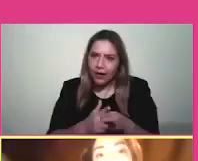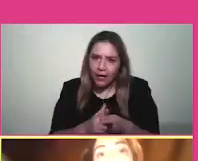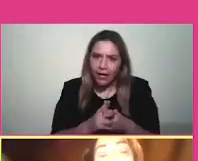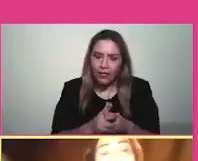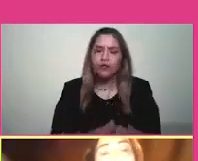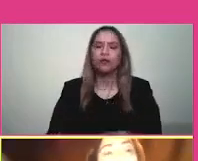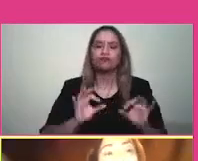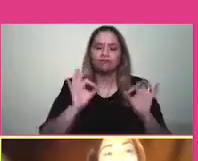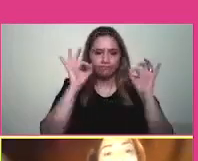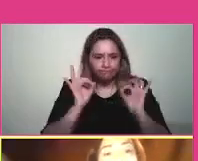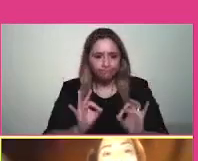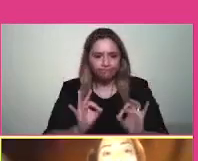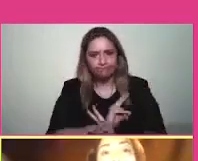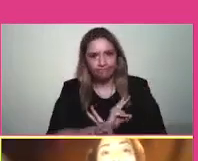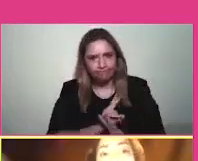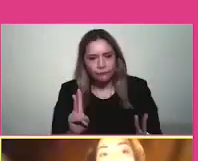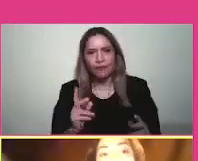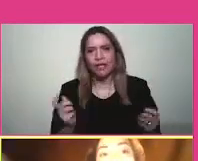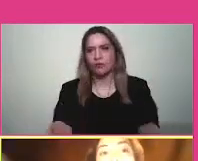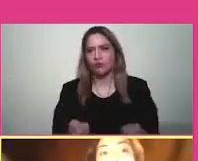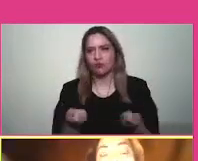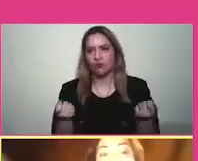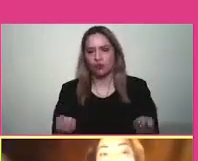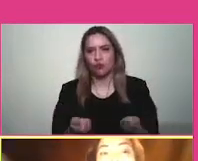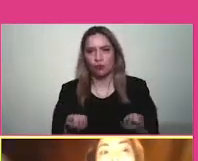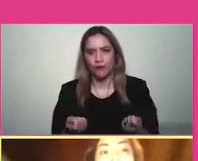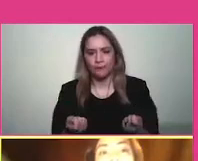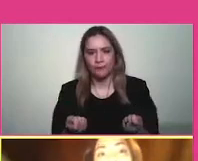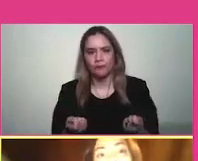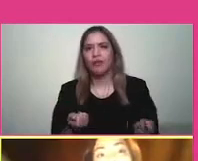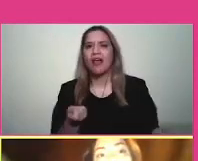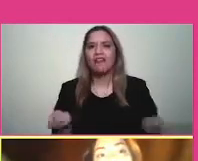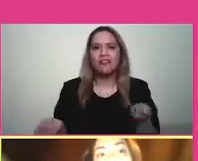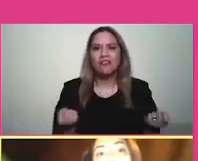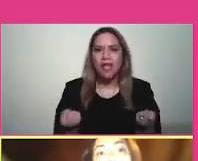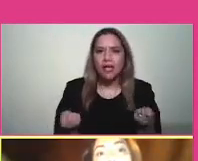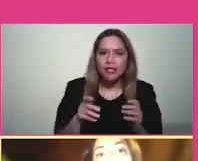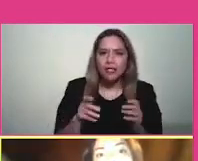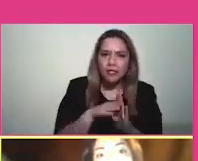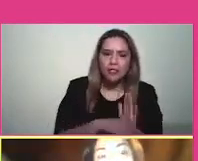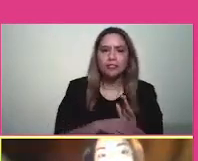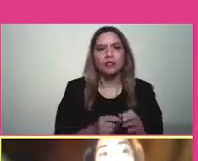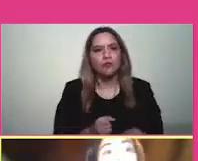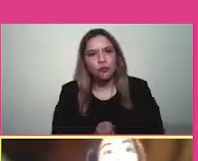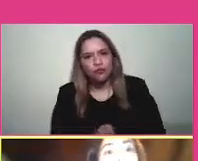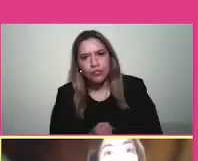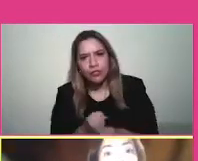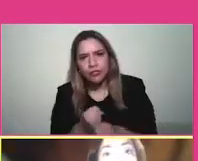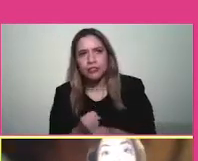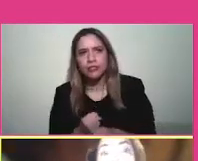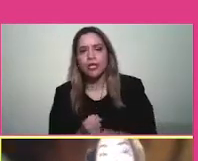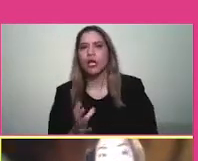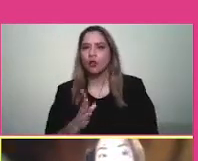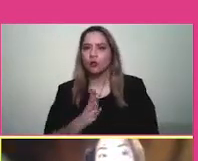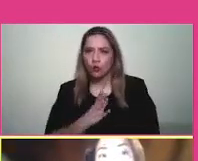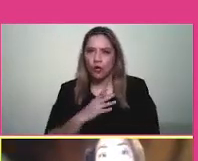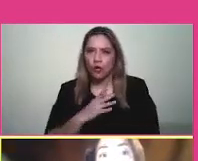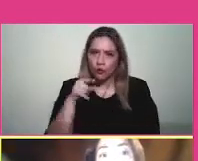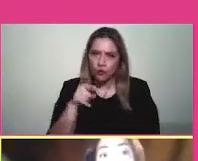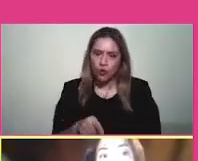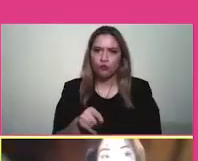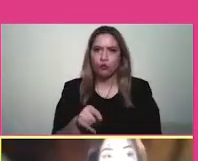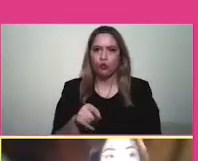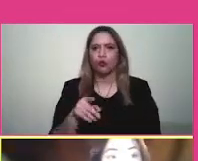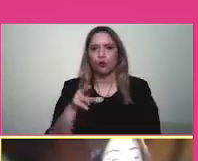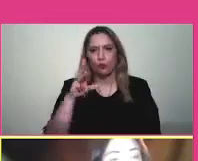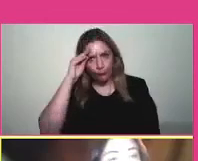κόρον στην διαχείριση και στην έτσι, υποστήριξη των ανθρώπων που πάσχουν